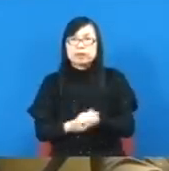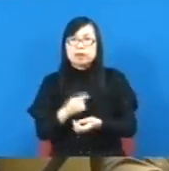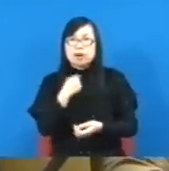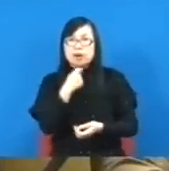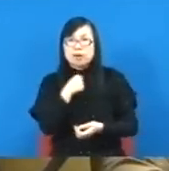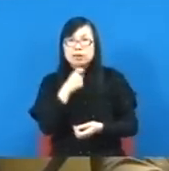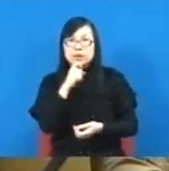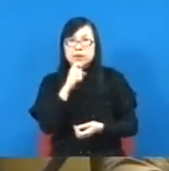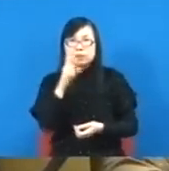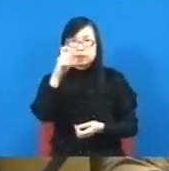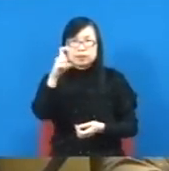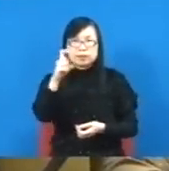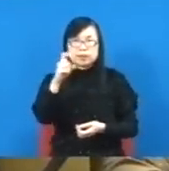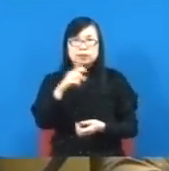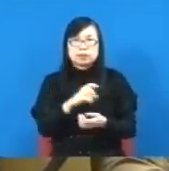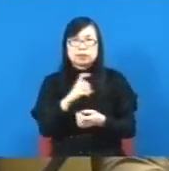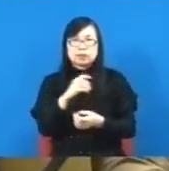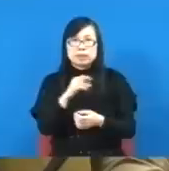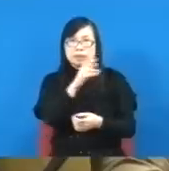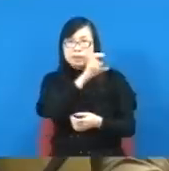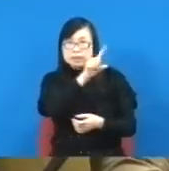我有我得九字真言啫，恆大道